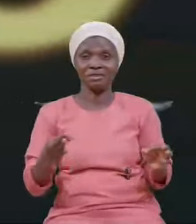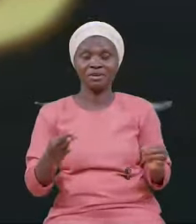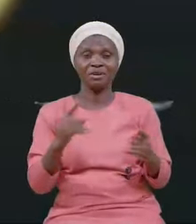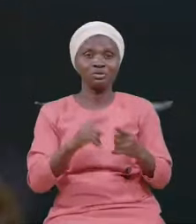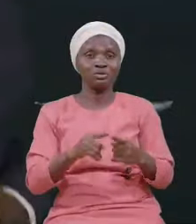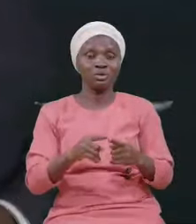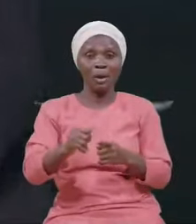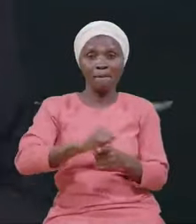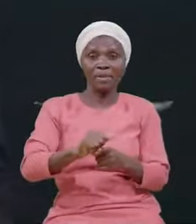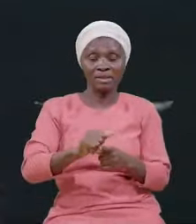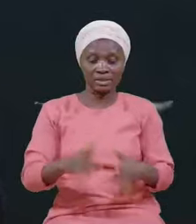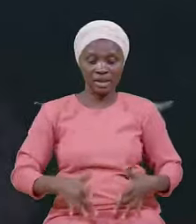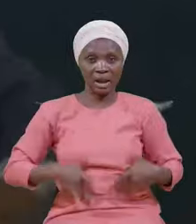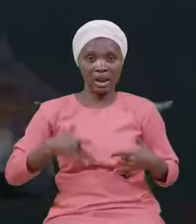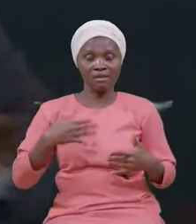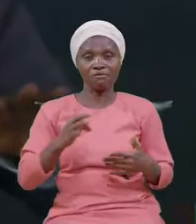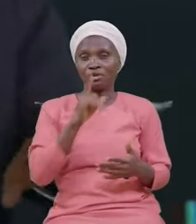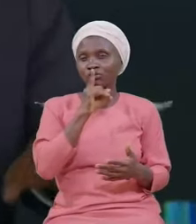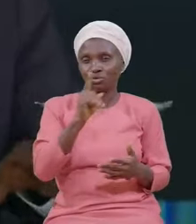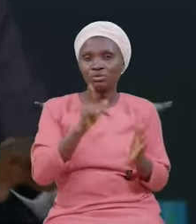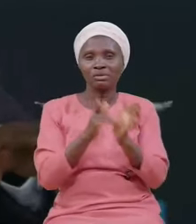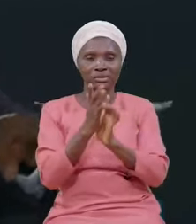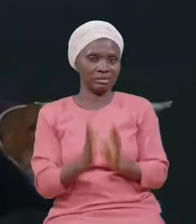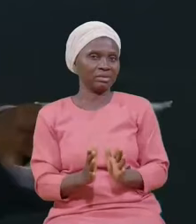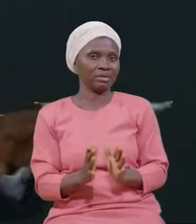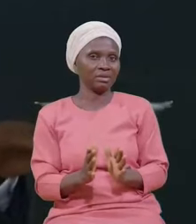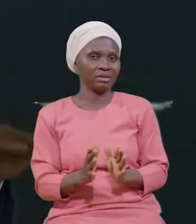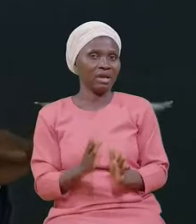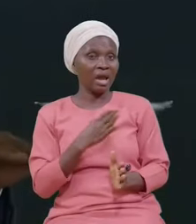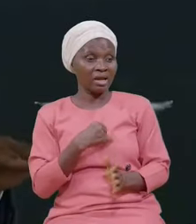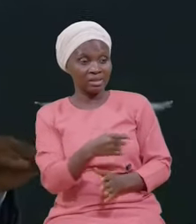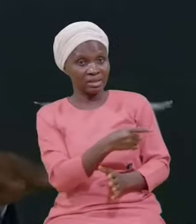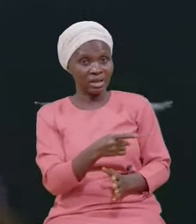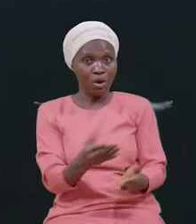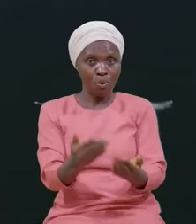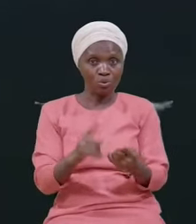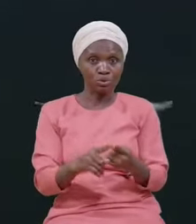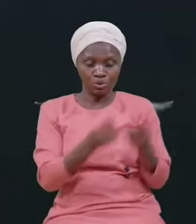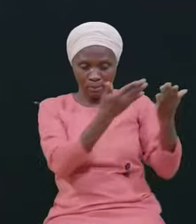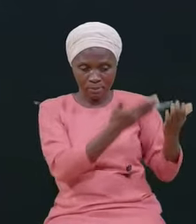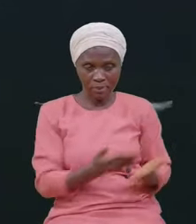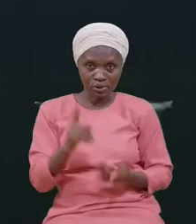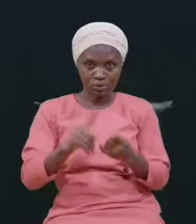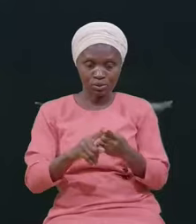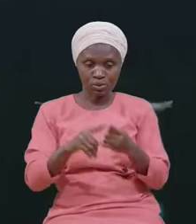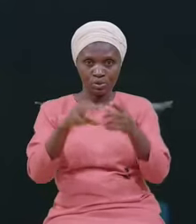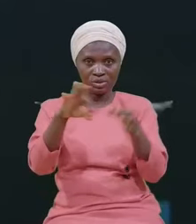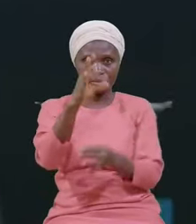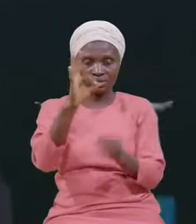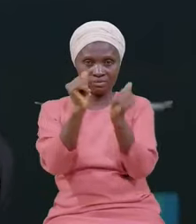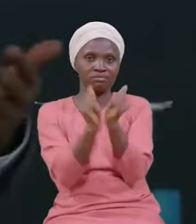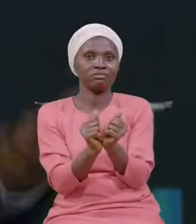vie du vrai croyant. Et ils veulent vous amener sous l'esprit de servitude par la